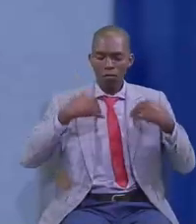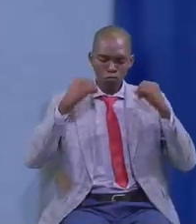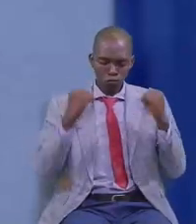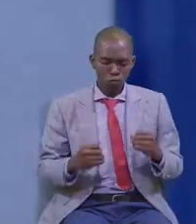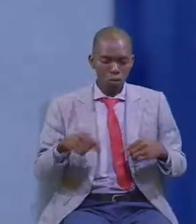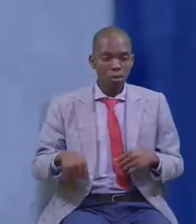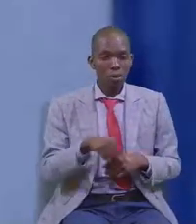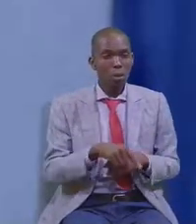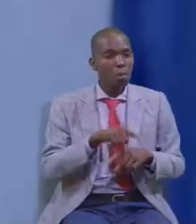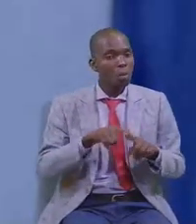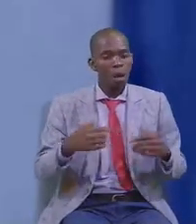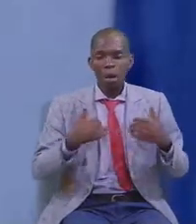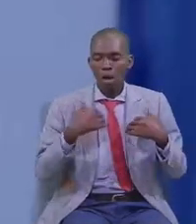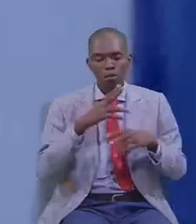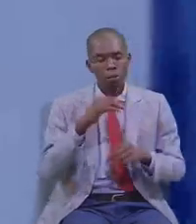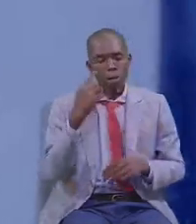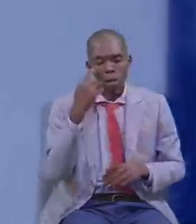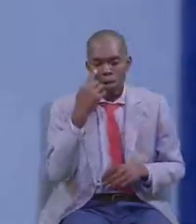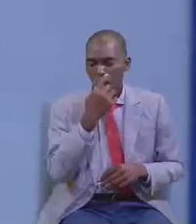yeux. Il a les yeux,